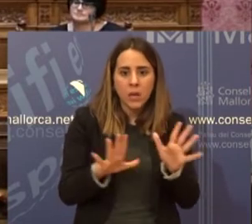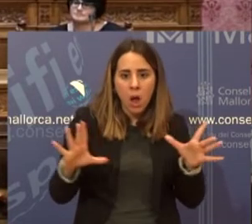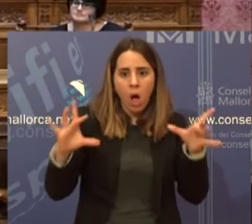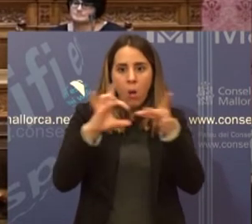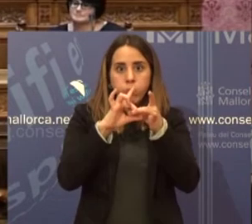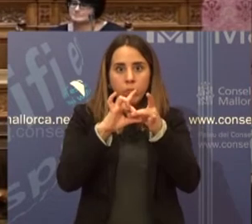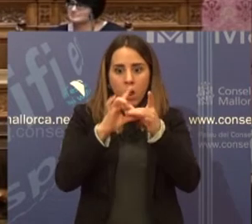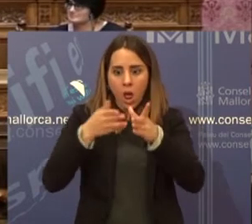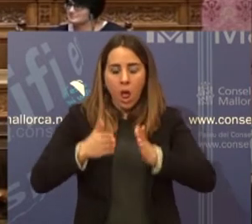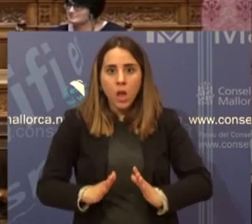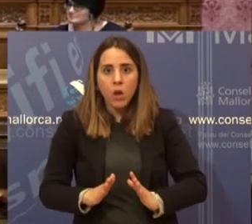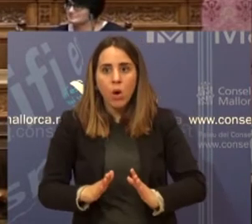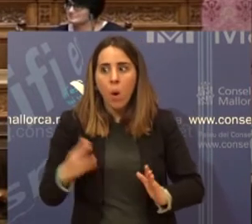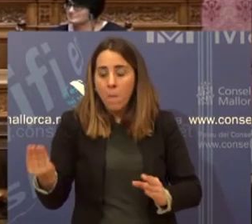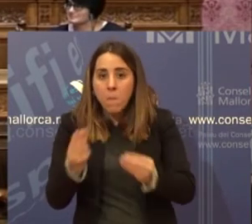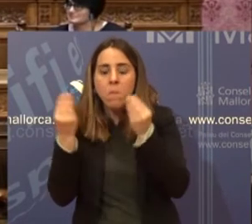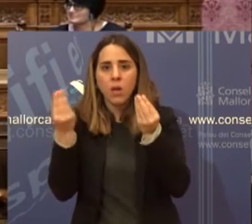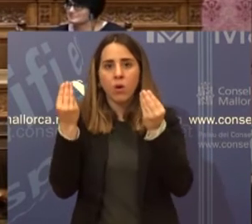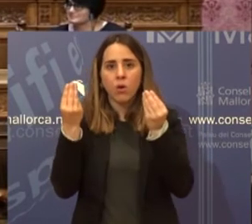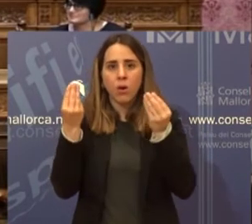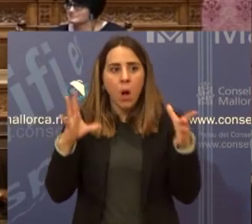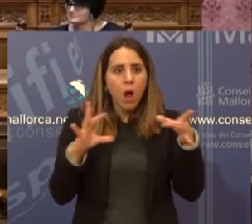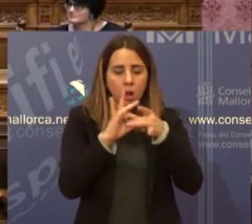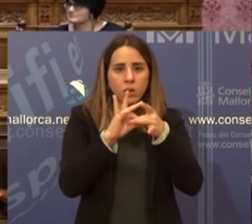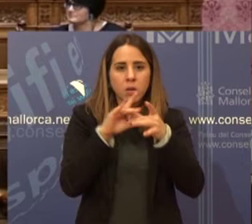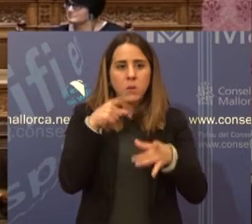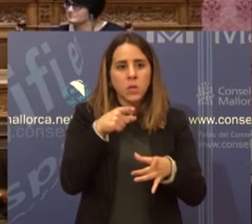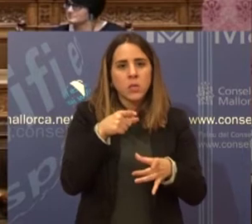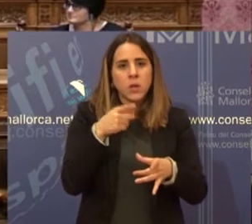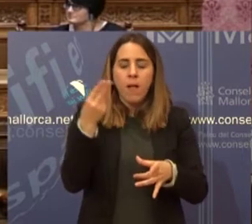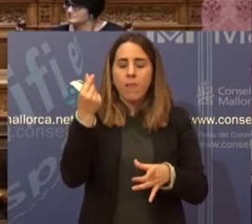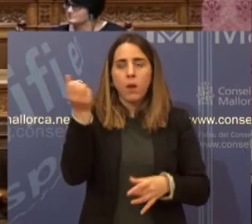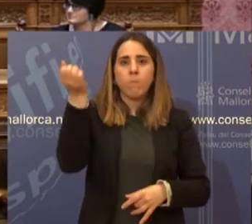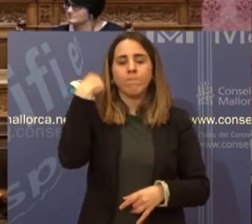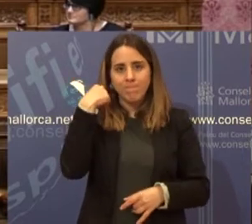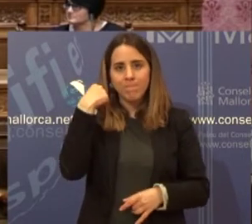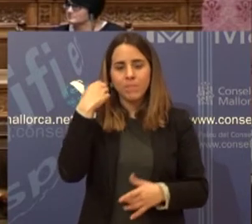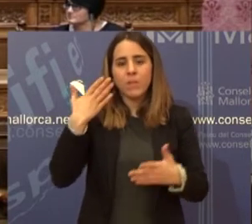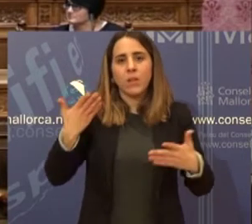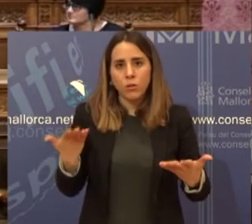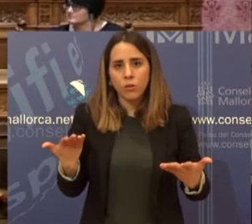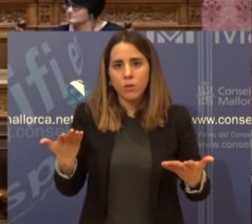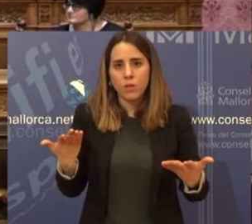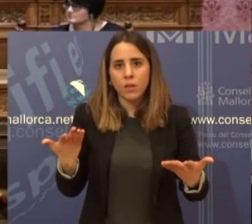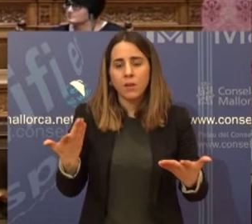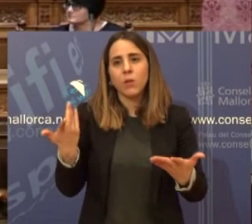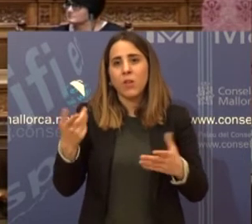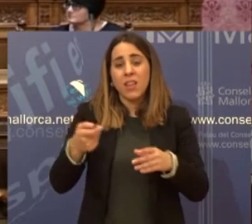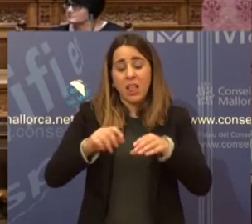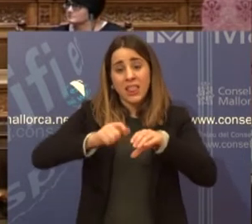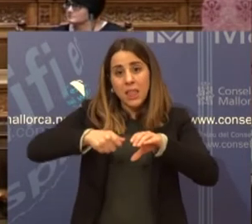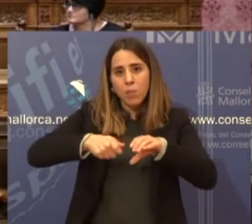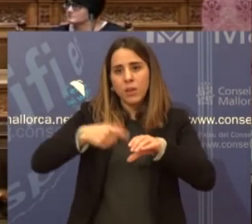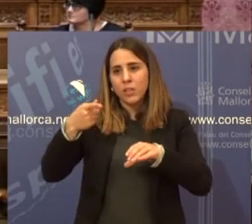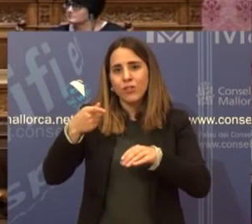dones compte que el teu fill hi poden anar bé. Tot això és bastant costós i en societats ens